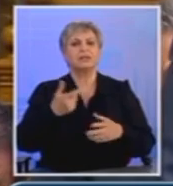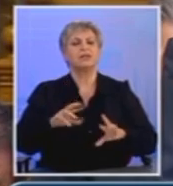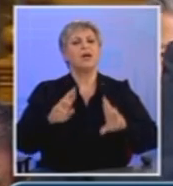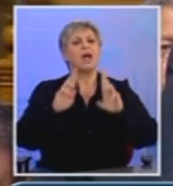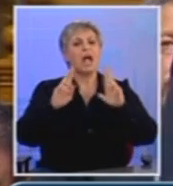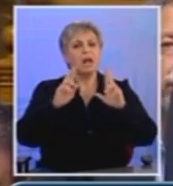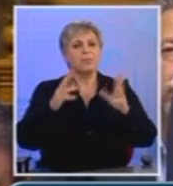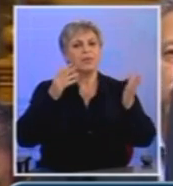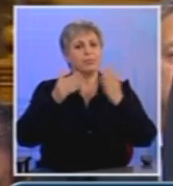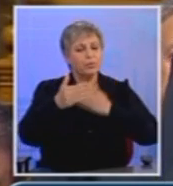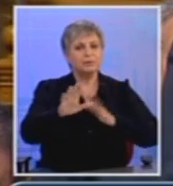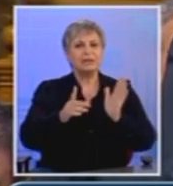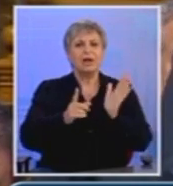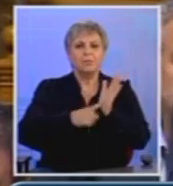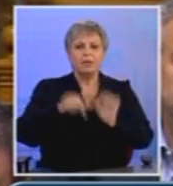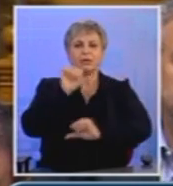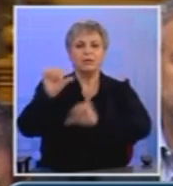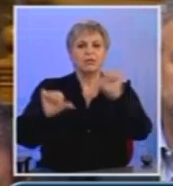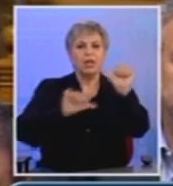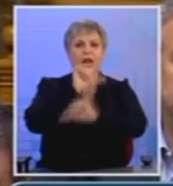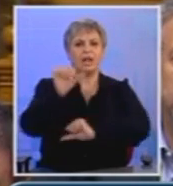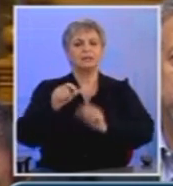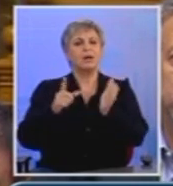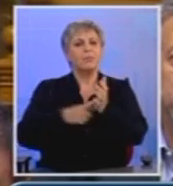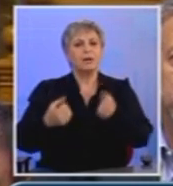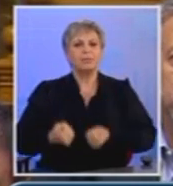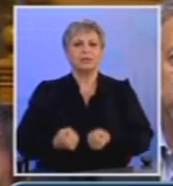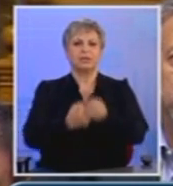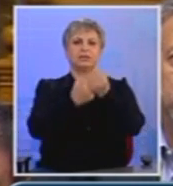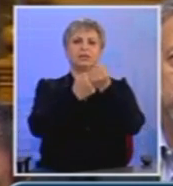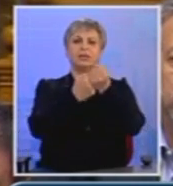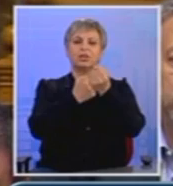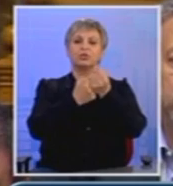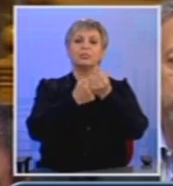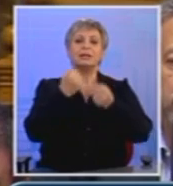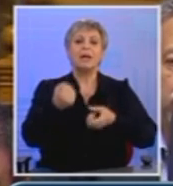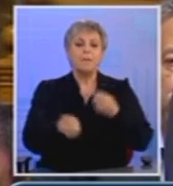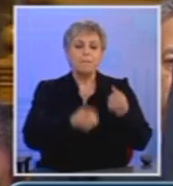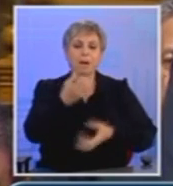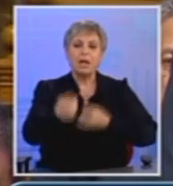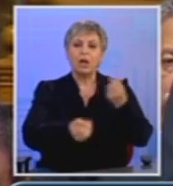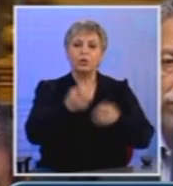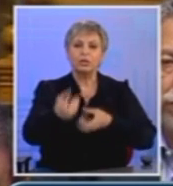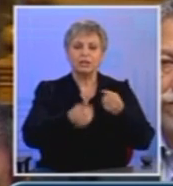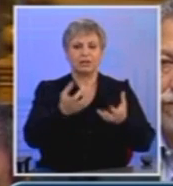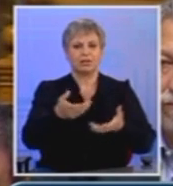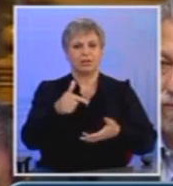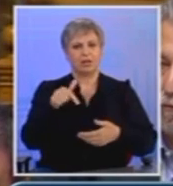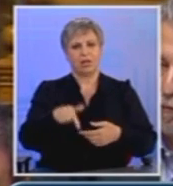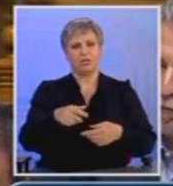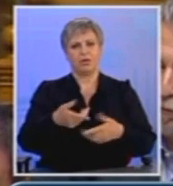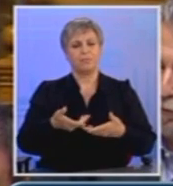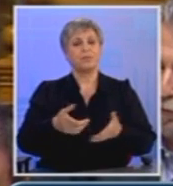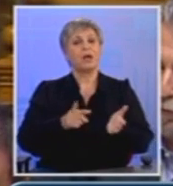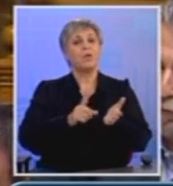και αέρα αλλαγής χρειάζεται να στηρίξουμε πάνω απ όλα τις παραγωγικές δυνάμεις να στηρίξουμε τους